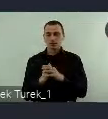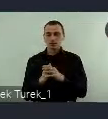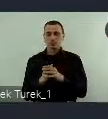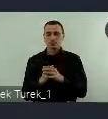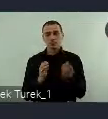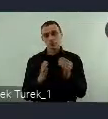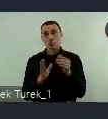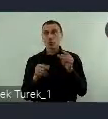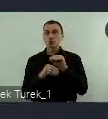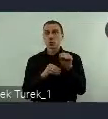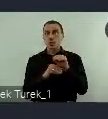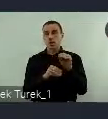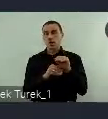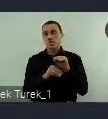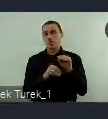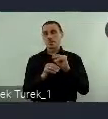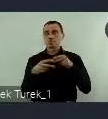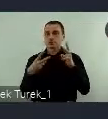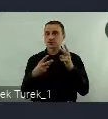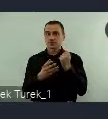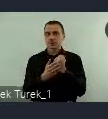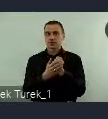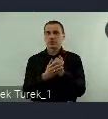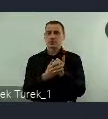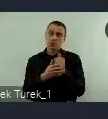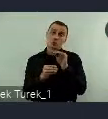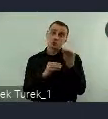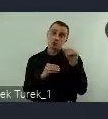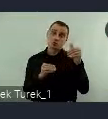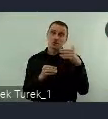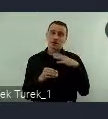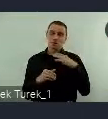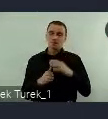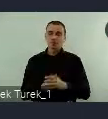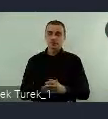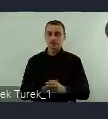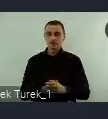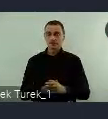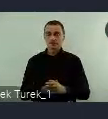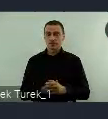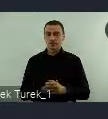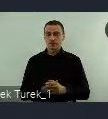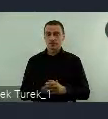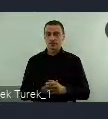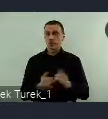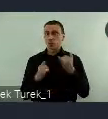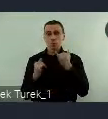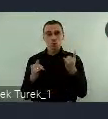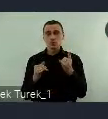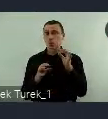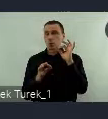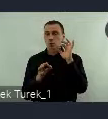szkolenie z tego bardziej niż niż Webinar bo to tam się wchodzi no Tam się wchodzi na takie rzeczy wiecie że się